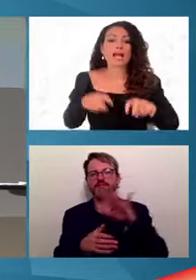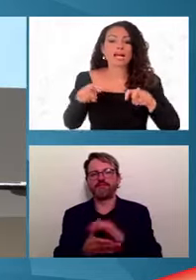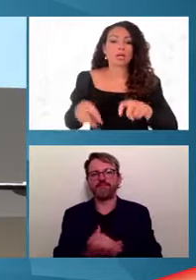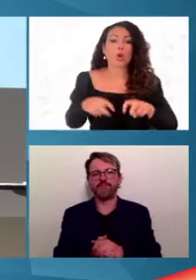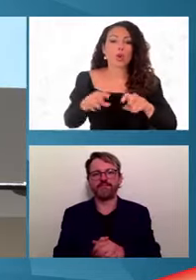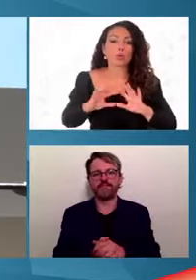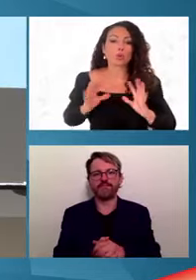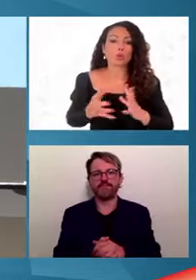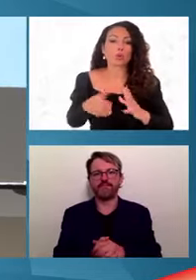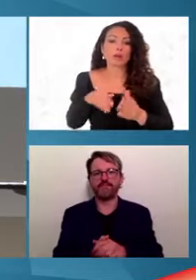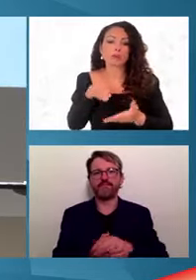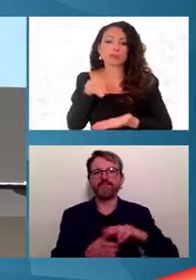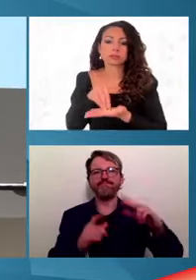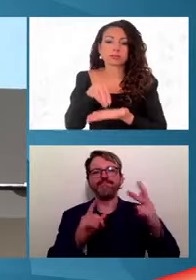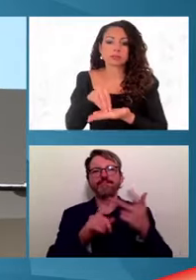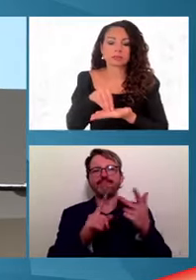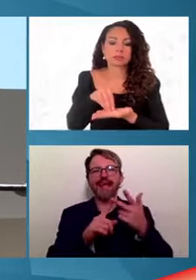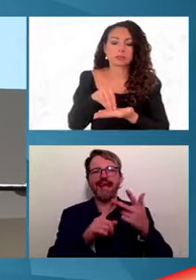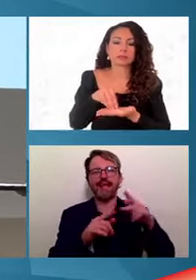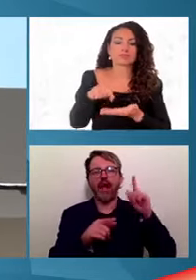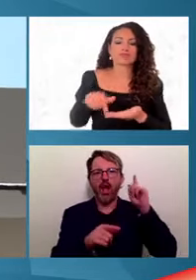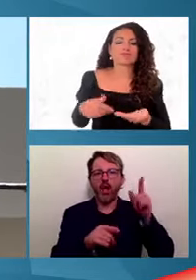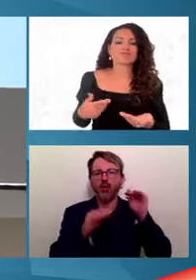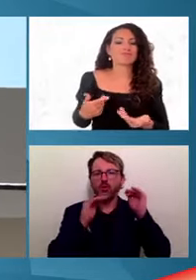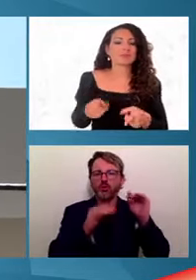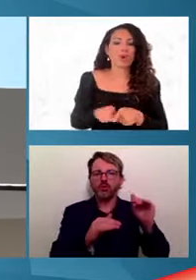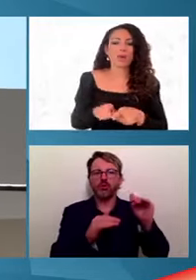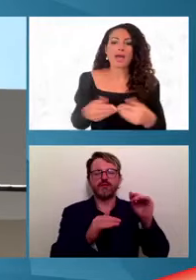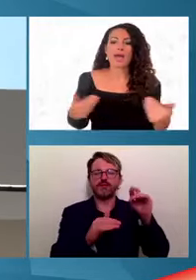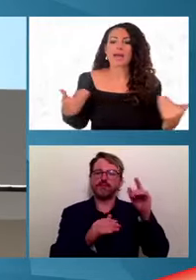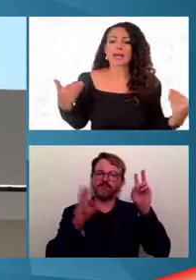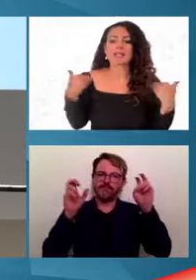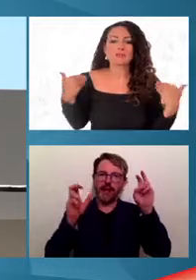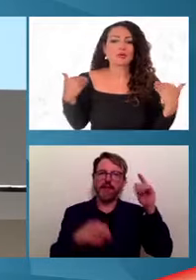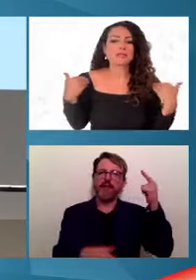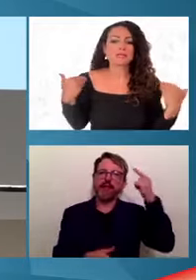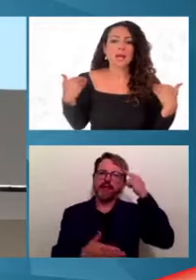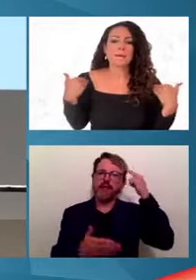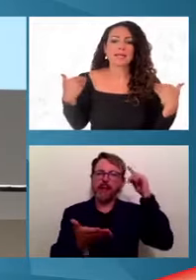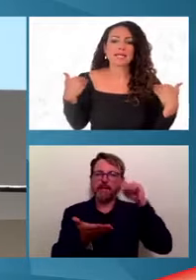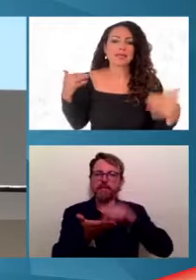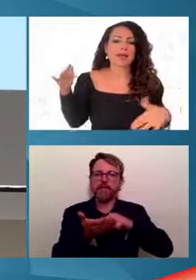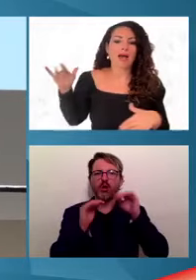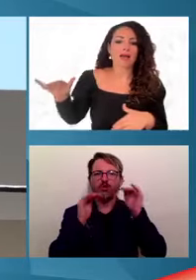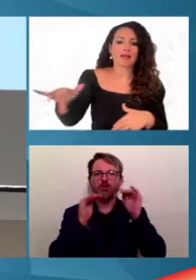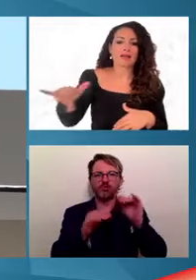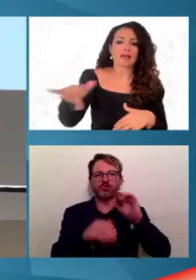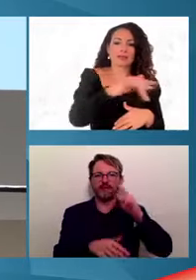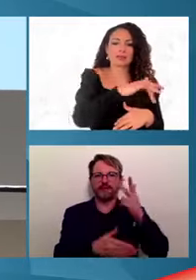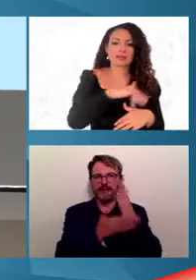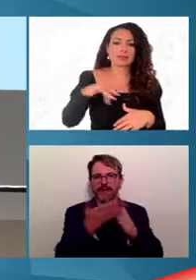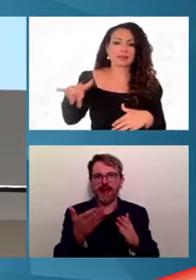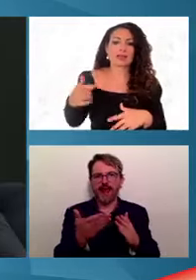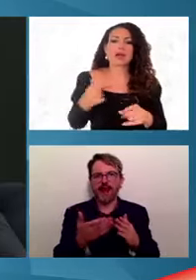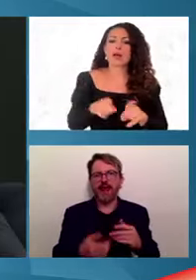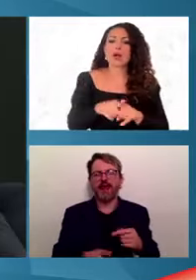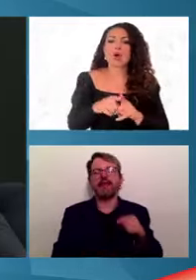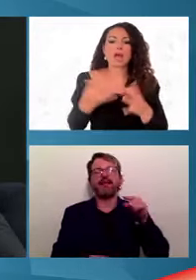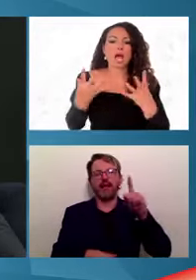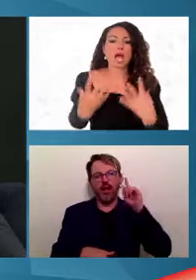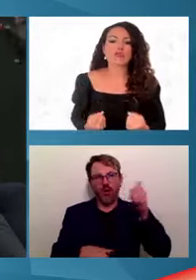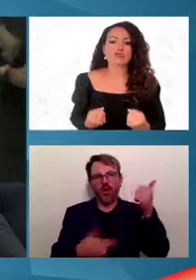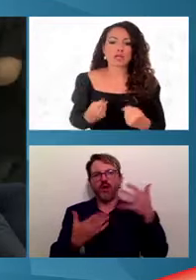habe alles Schutzkategorien, das Denkmal, den Denkmalschutz als dritten Kategorie, ist natürlich eine